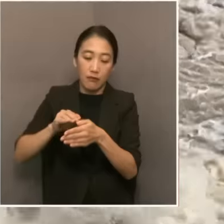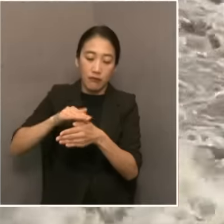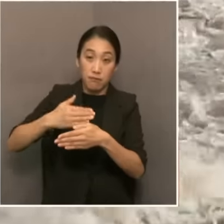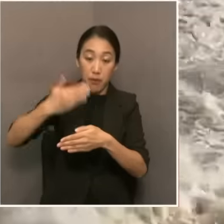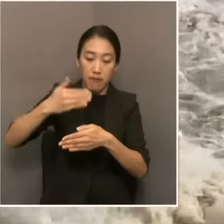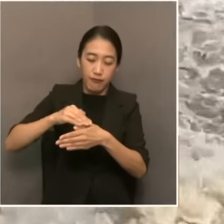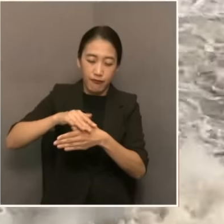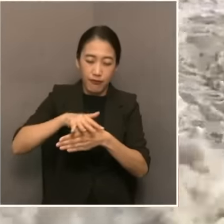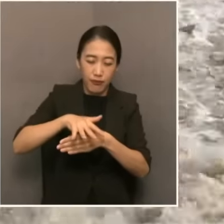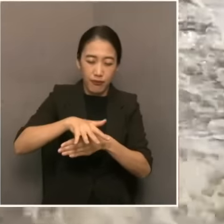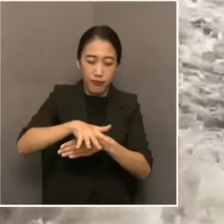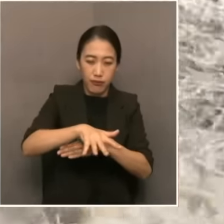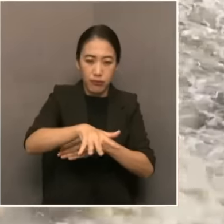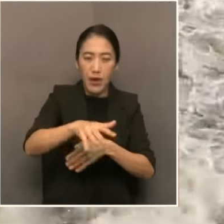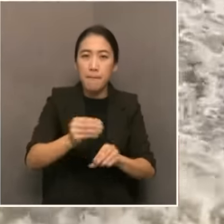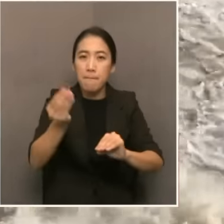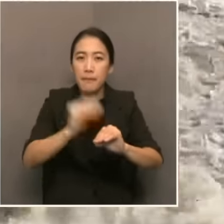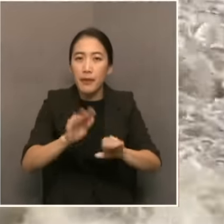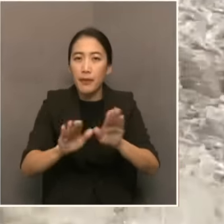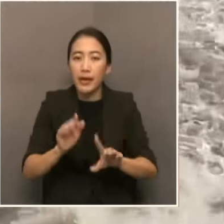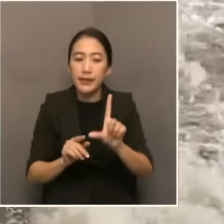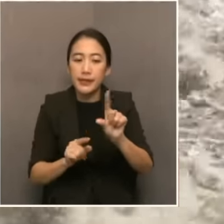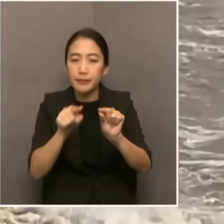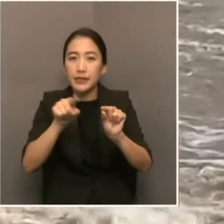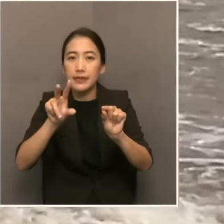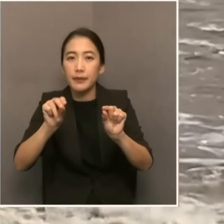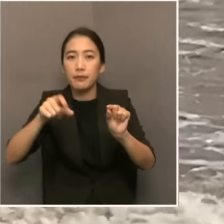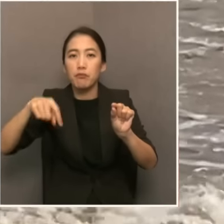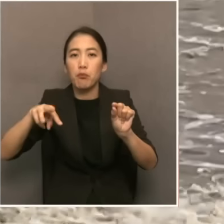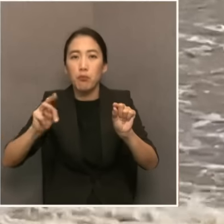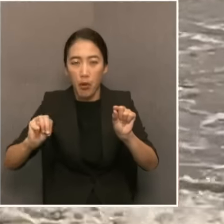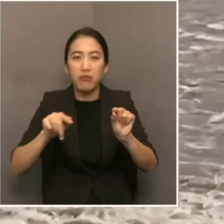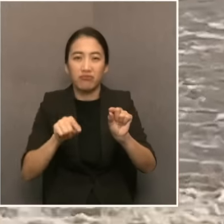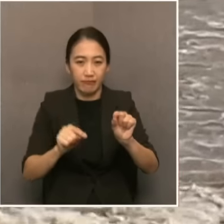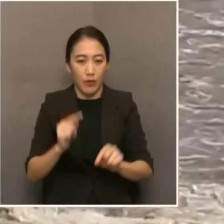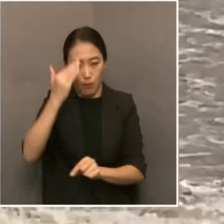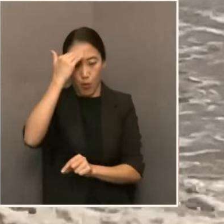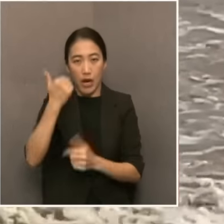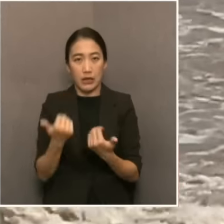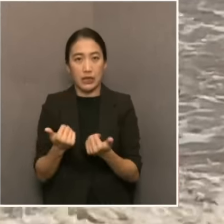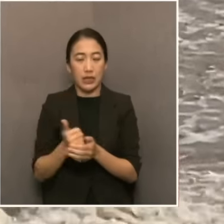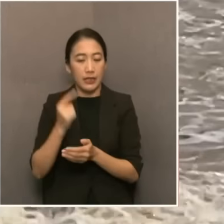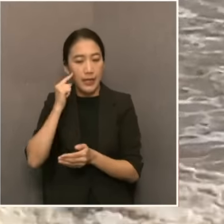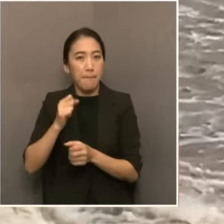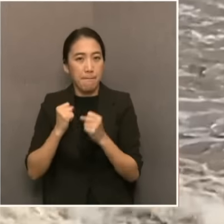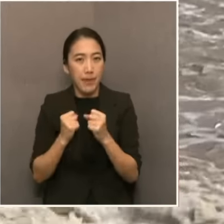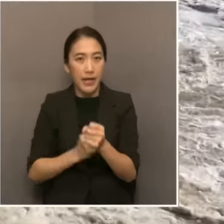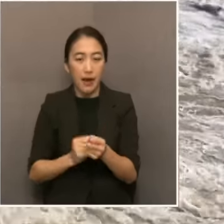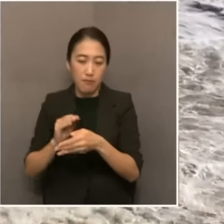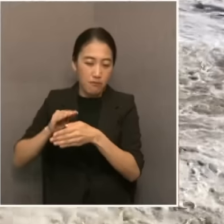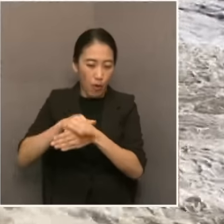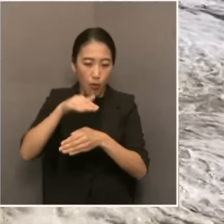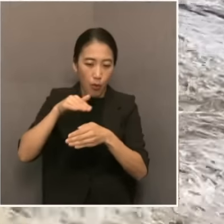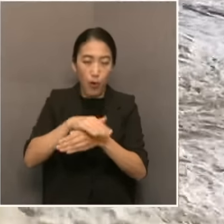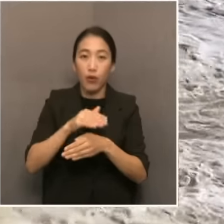ตรภายใน24ชั่วโมงกรมชลประทานมีแผนที่จะปรับเพิ่มการระบายน้ำขึ้นไปอยู่ที่ระดับ 1,000 ลูกบาศก์เมตรต่อวินาที